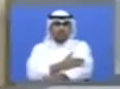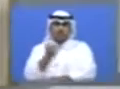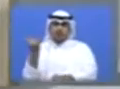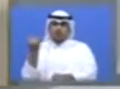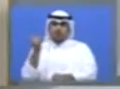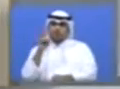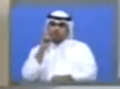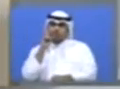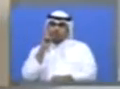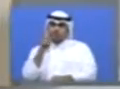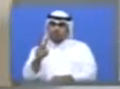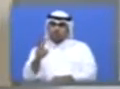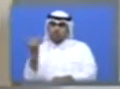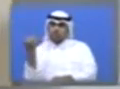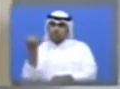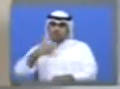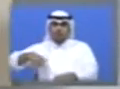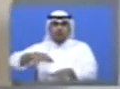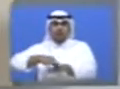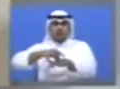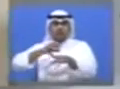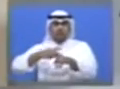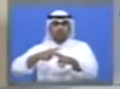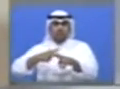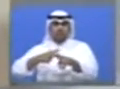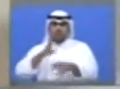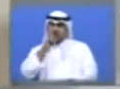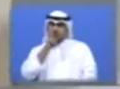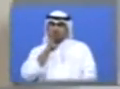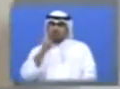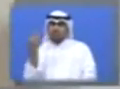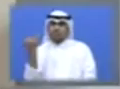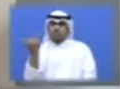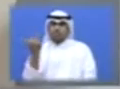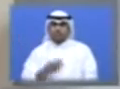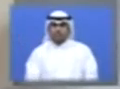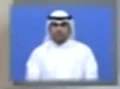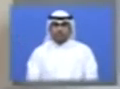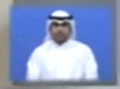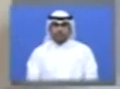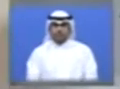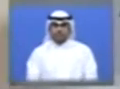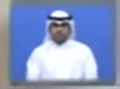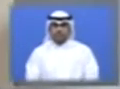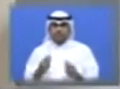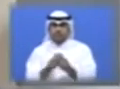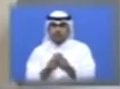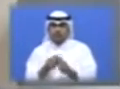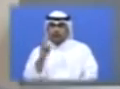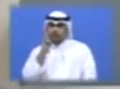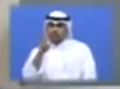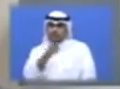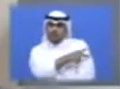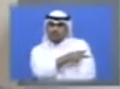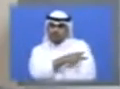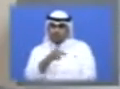حقوقهم بالكامل. فشيء طبيعي أن الإنسان إذا اجتهد والعضو إذا اجتهد بإذن الله أكيد بعدها راح يكون منصب تشريفي، راح يشرفه اللي هو